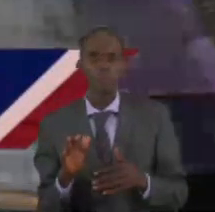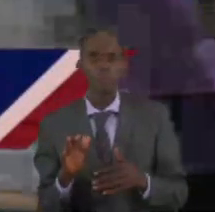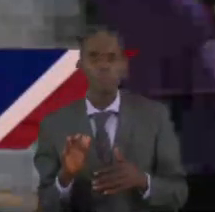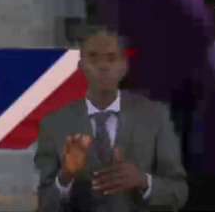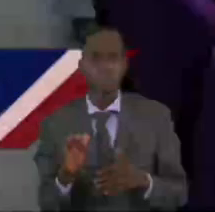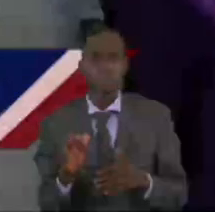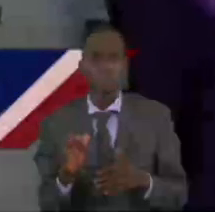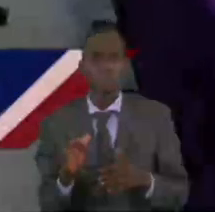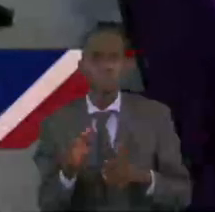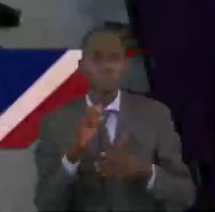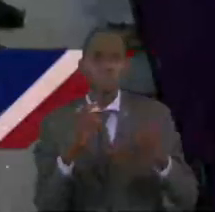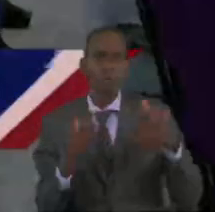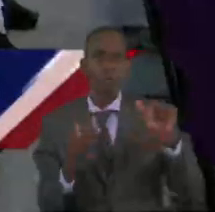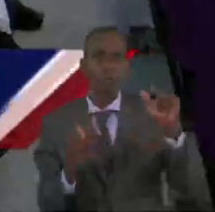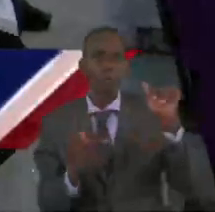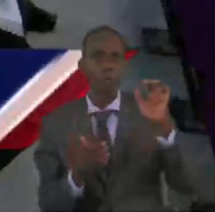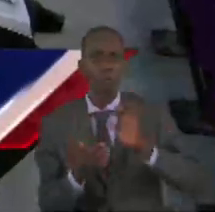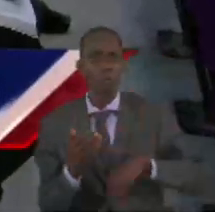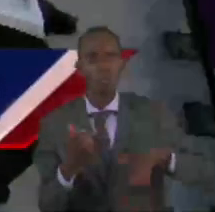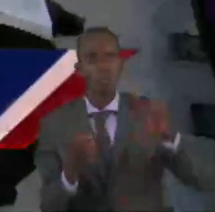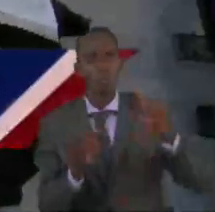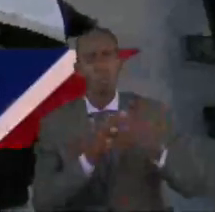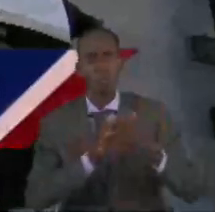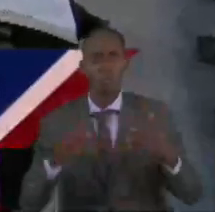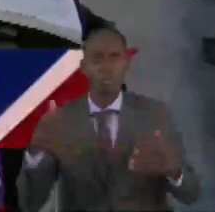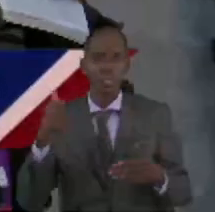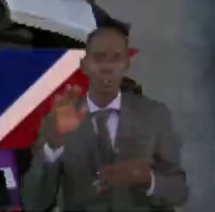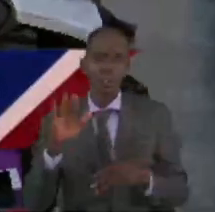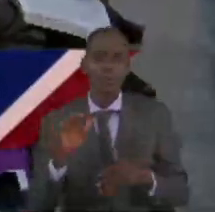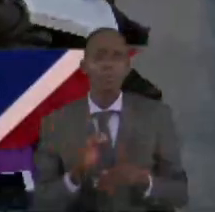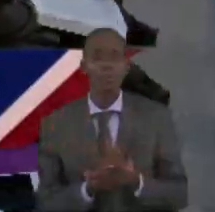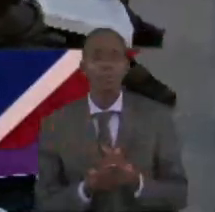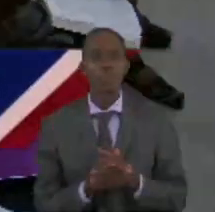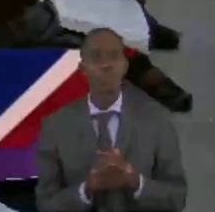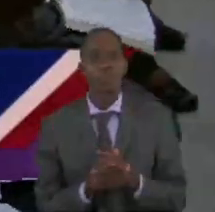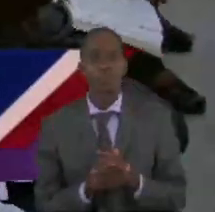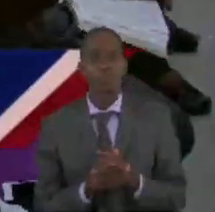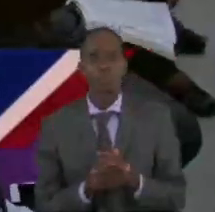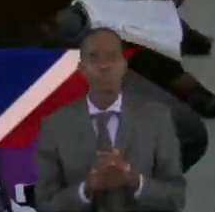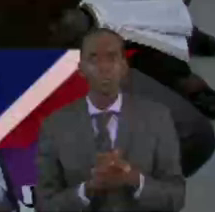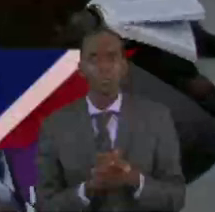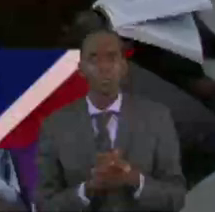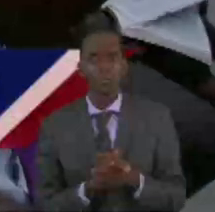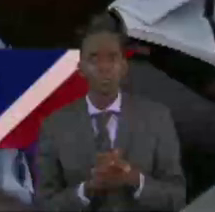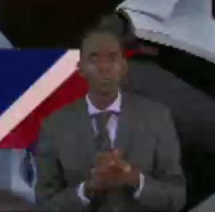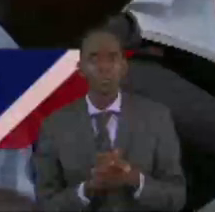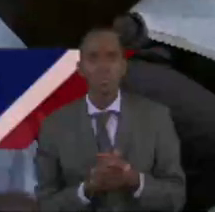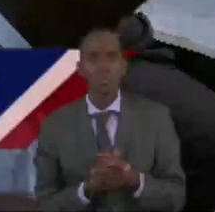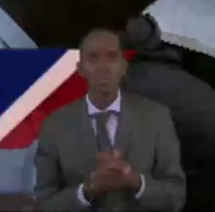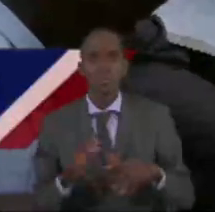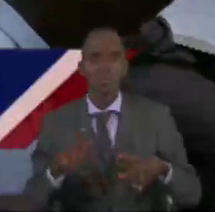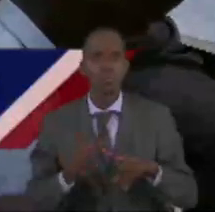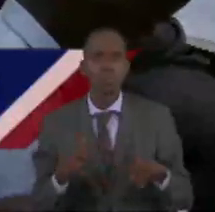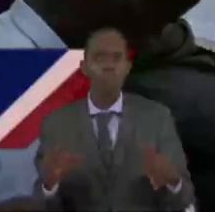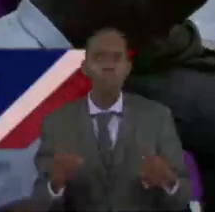chapitre 1, verset 15. Galates 1, verset